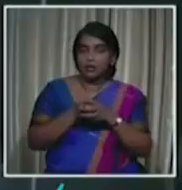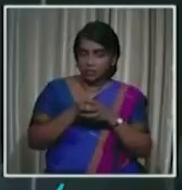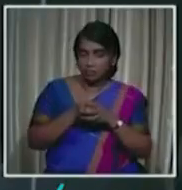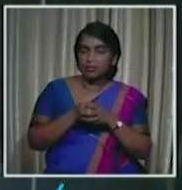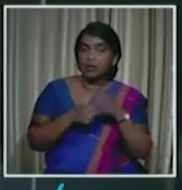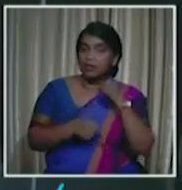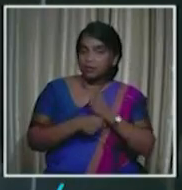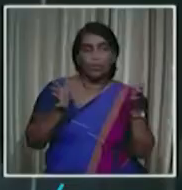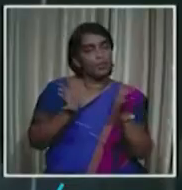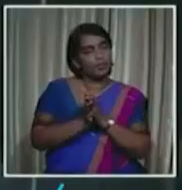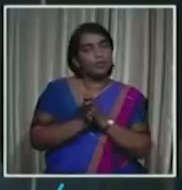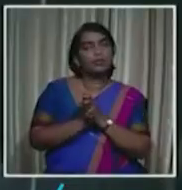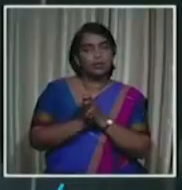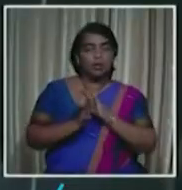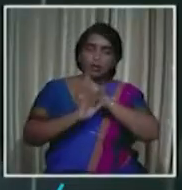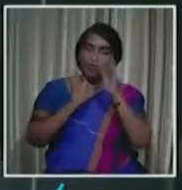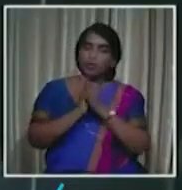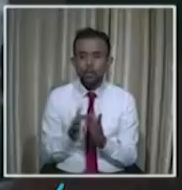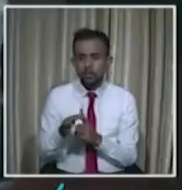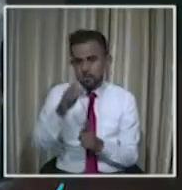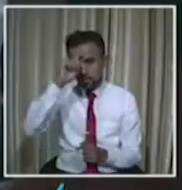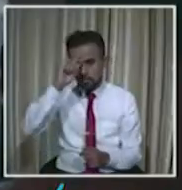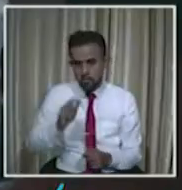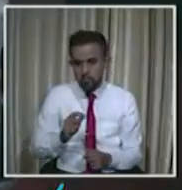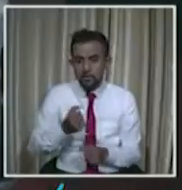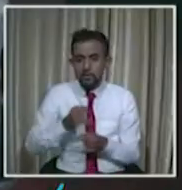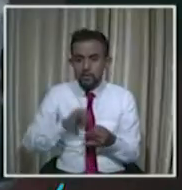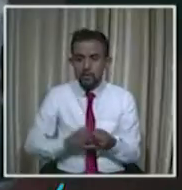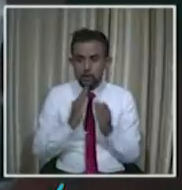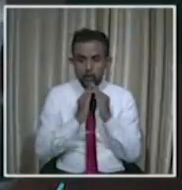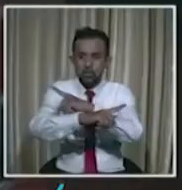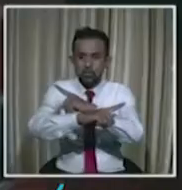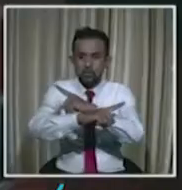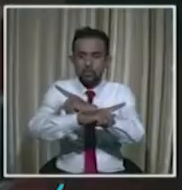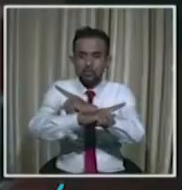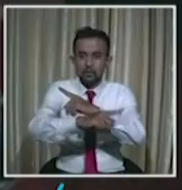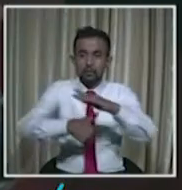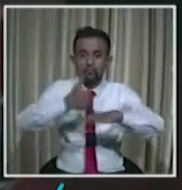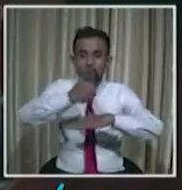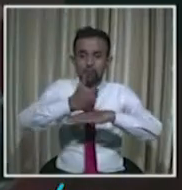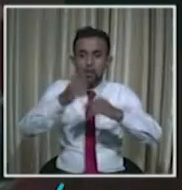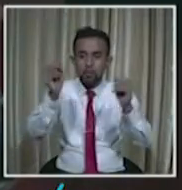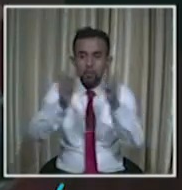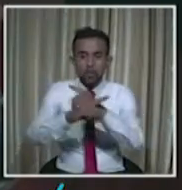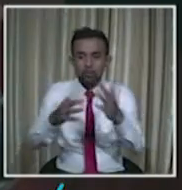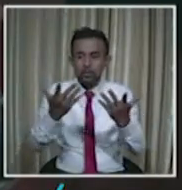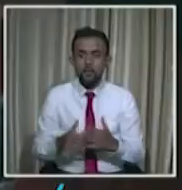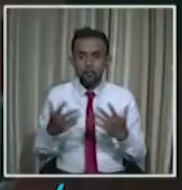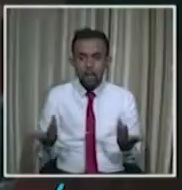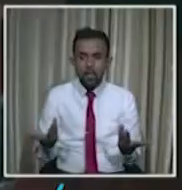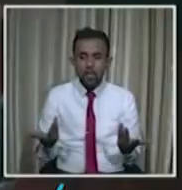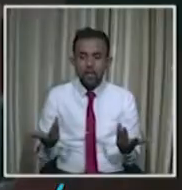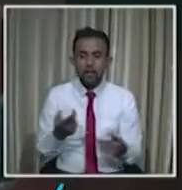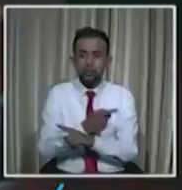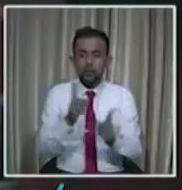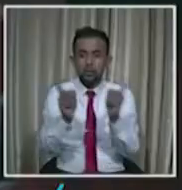හා රජයක් ඇති කර ගැනීමට සියලු දෙනා එකතු වෙලා වැඩ කරමු. ගමේ ඉස්කෝලේ ප්‍රින්සිපල් අප්සෙට් නා. විදුහල්පතිවරයා මාරු කරන්නේ නැතුව ඉස්කෝලේ හදන්න බෑ.